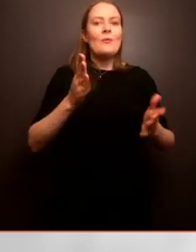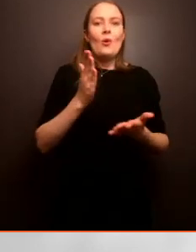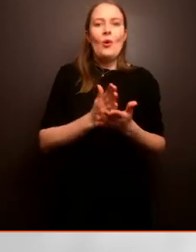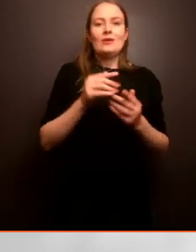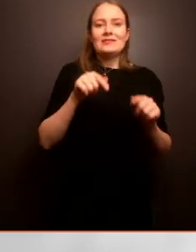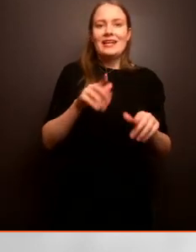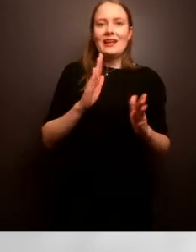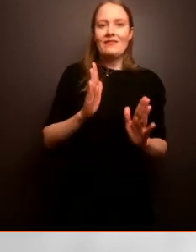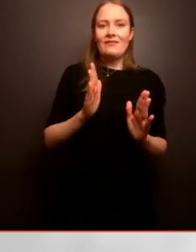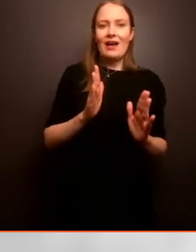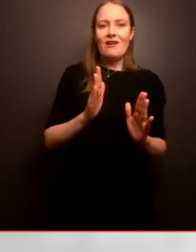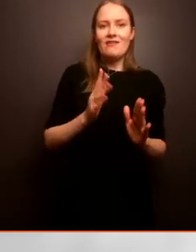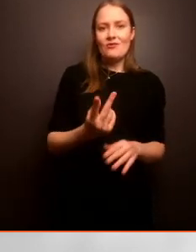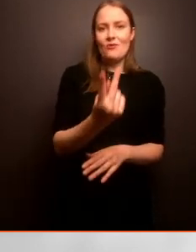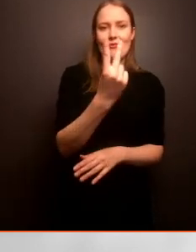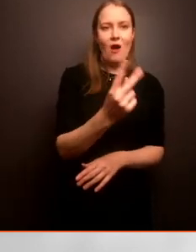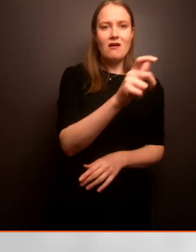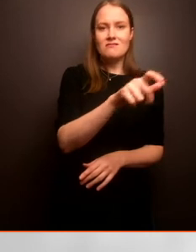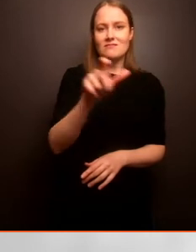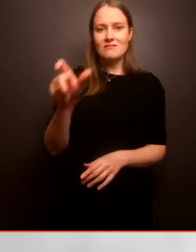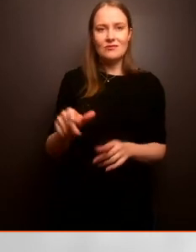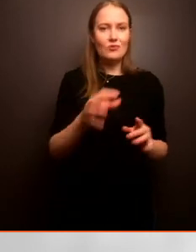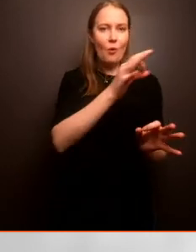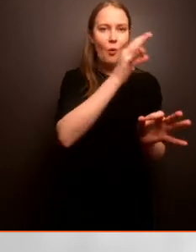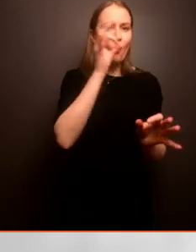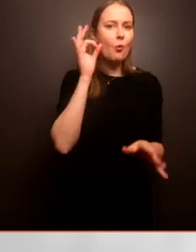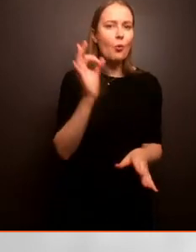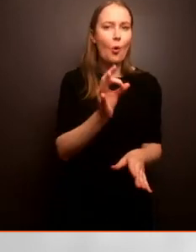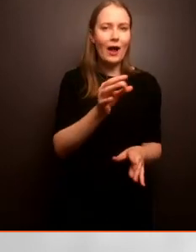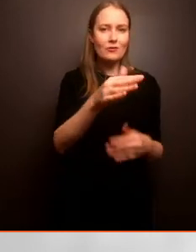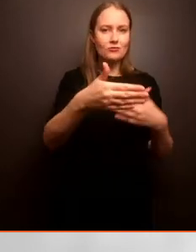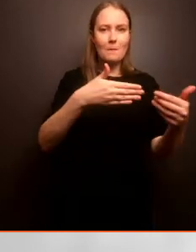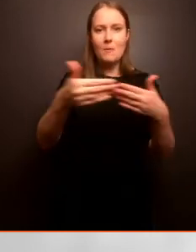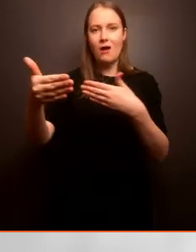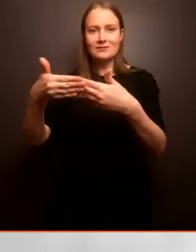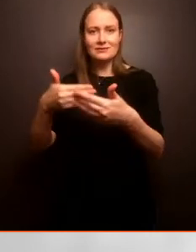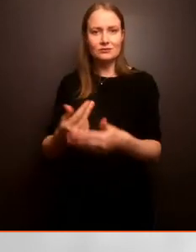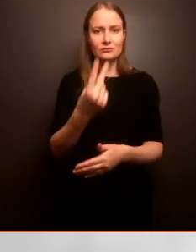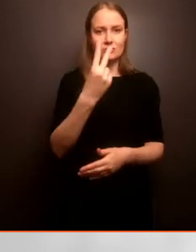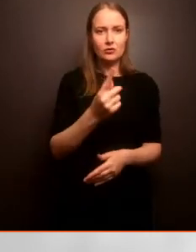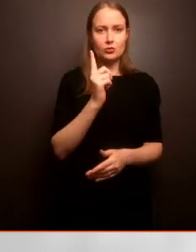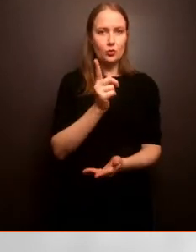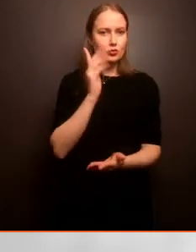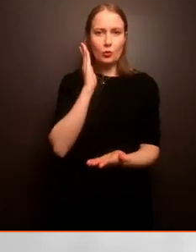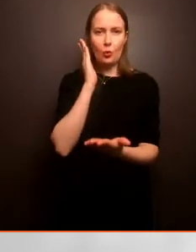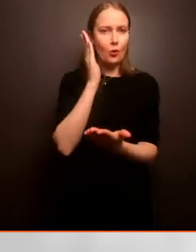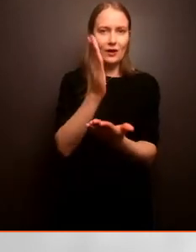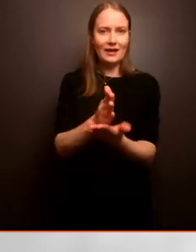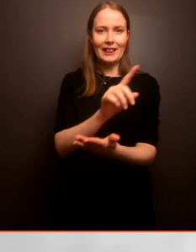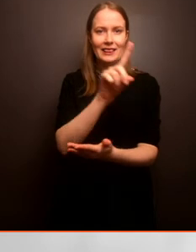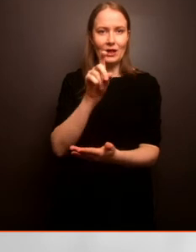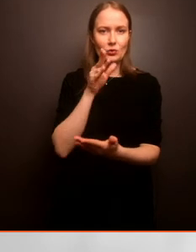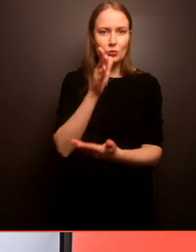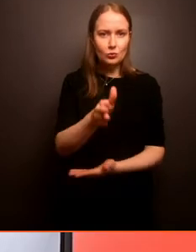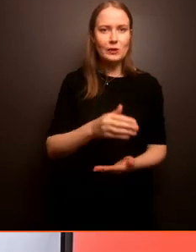sellist kaks väga kogenud praktikud, siis üks konkreetne küsimus, mis on tulnud ka